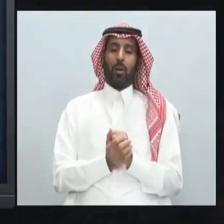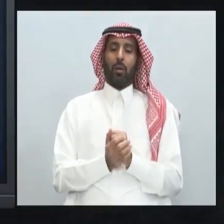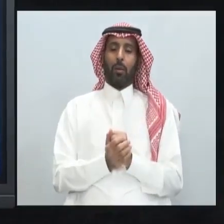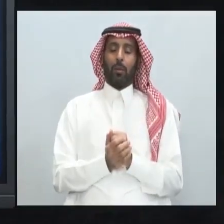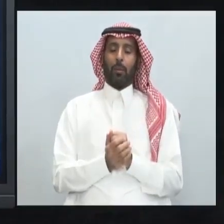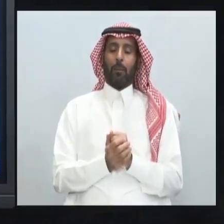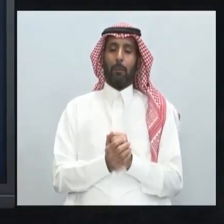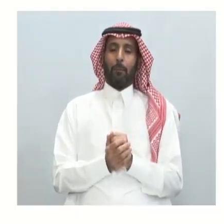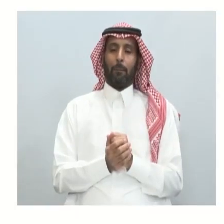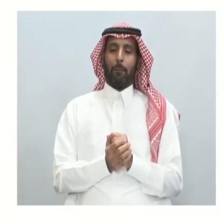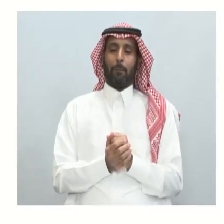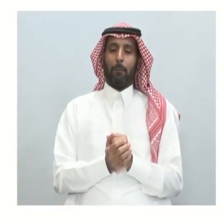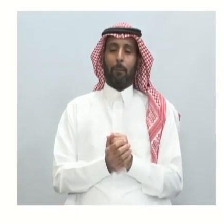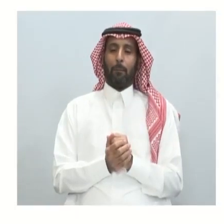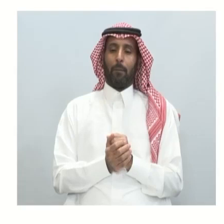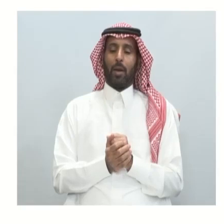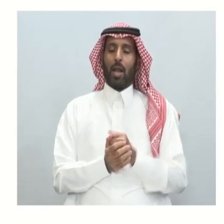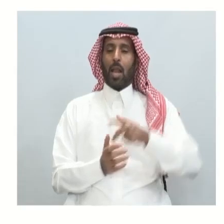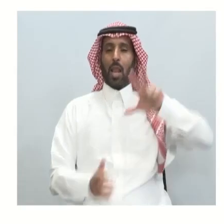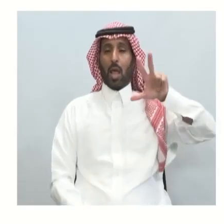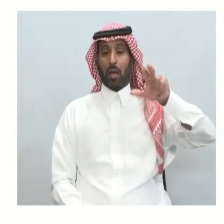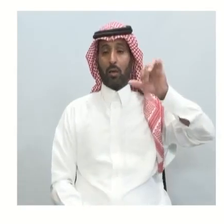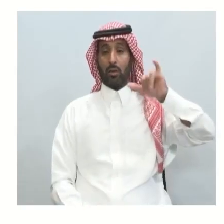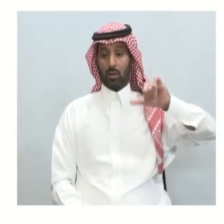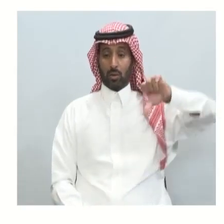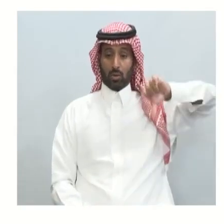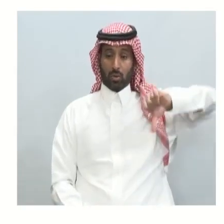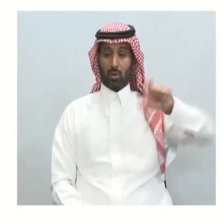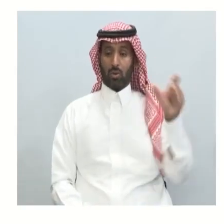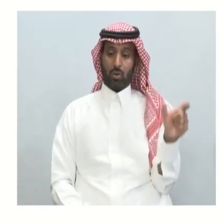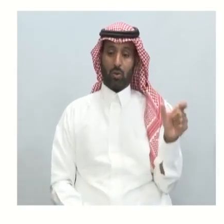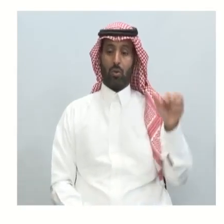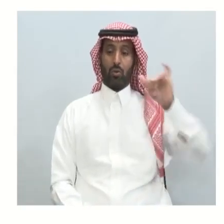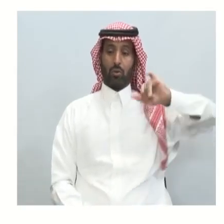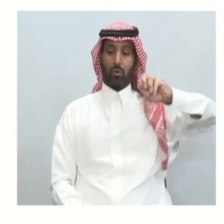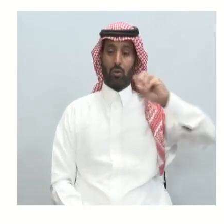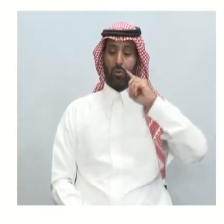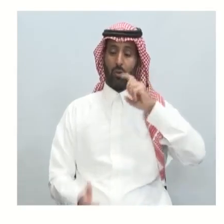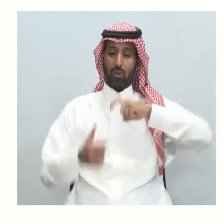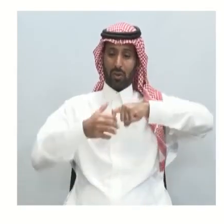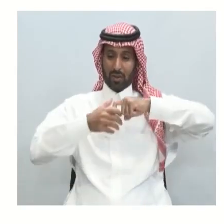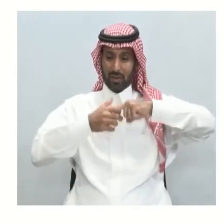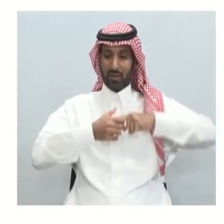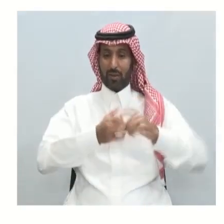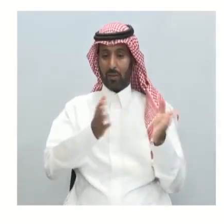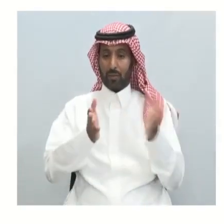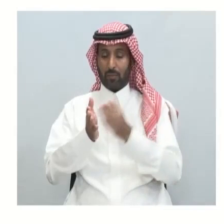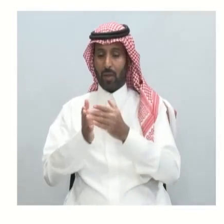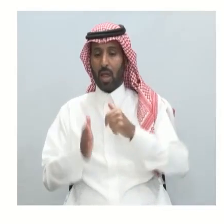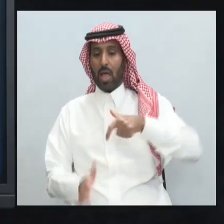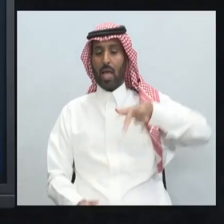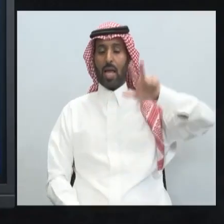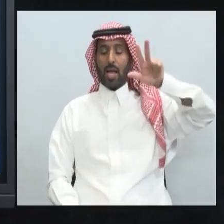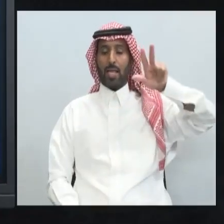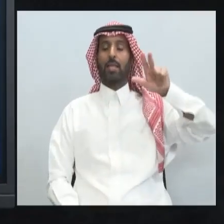فصل عن الروابط الايونيه ثم الروابط التساهميه كذلك اخذنا الفلزيه ما الفرق بين